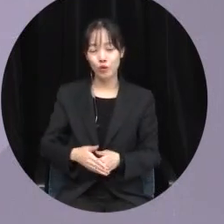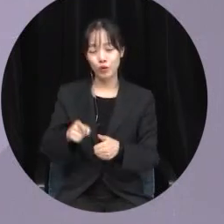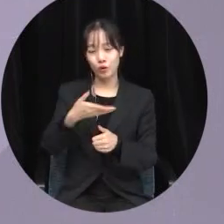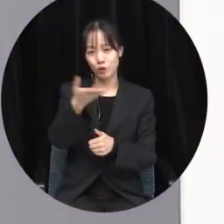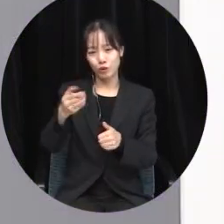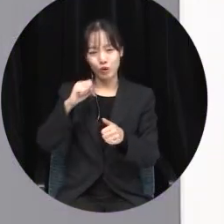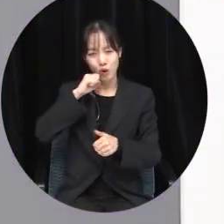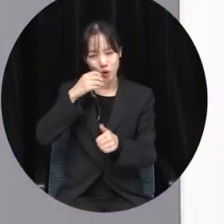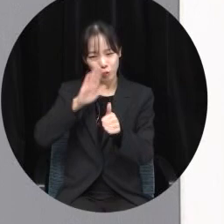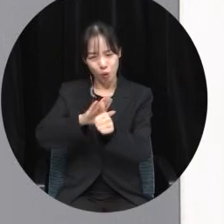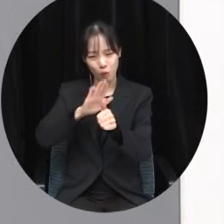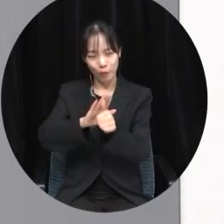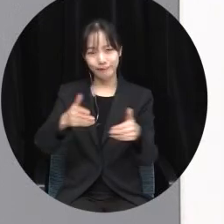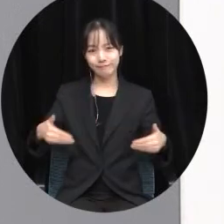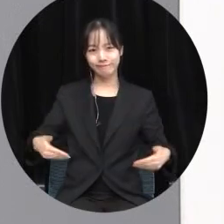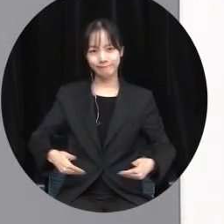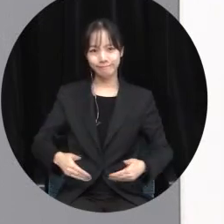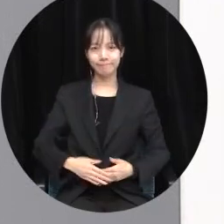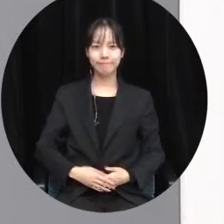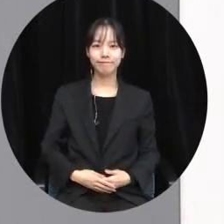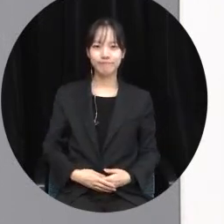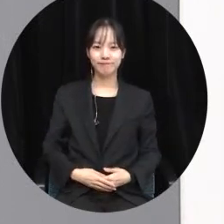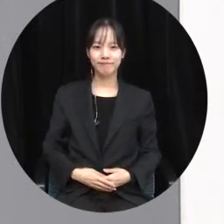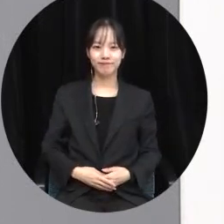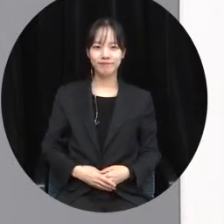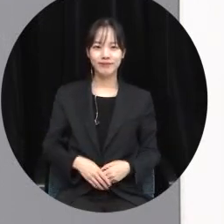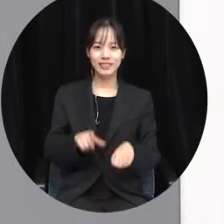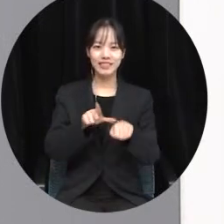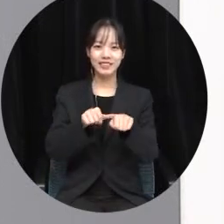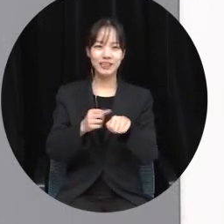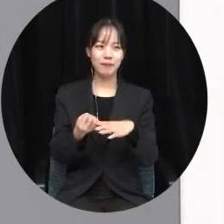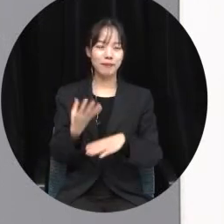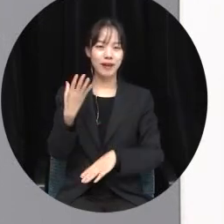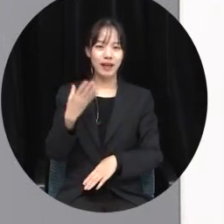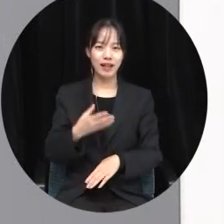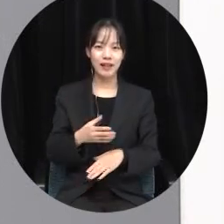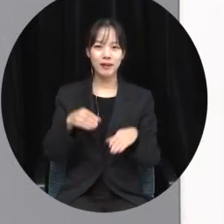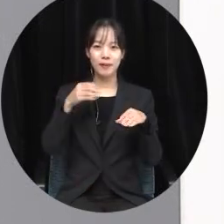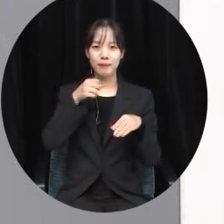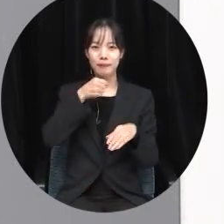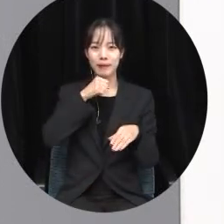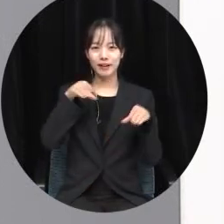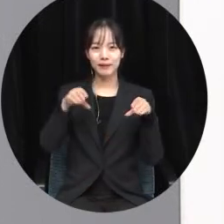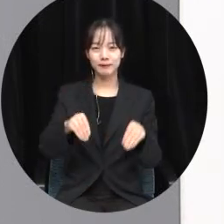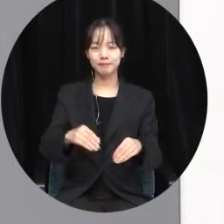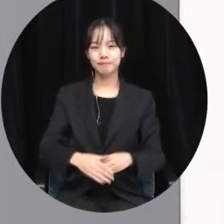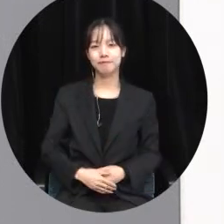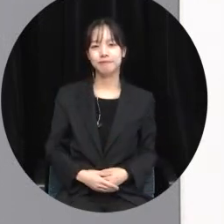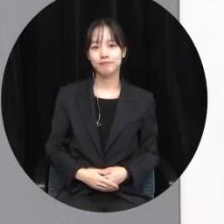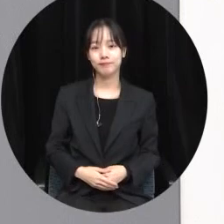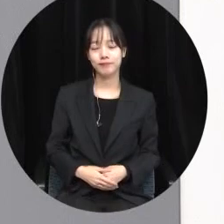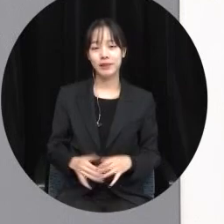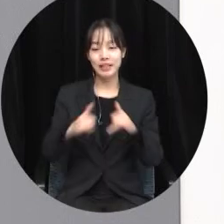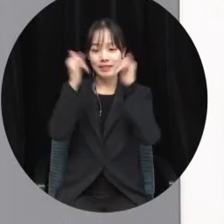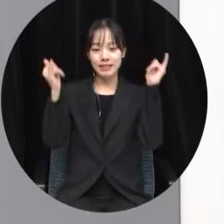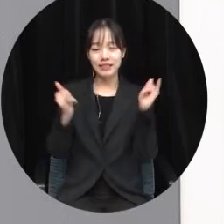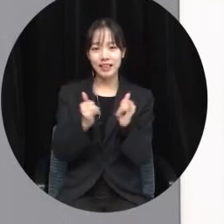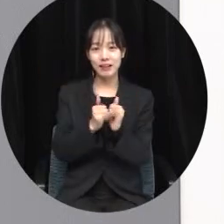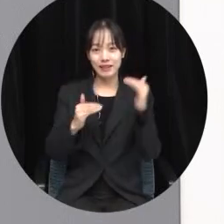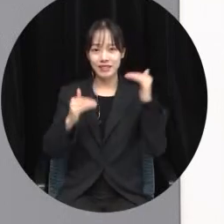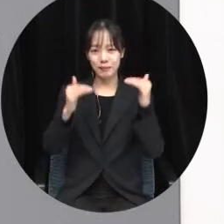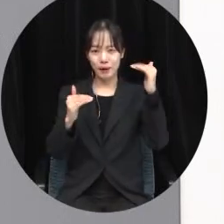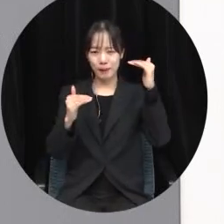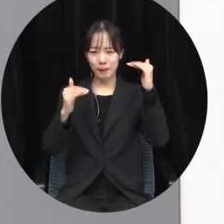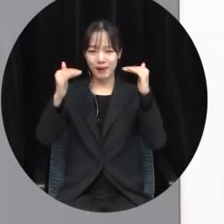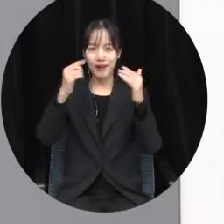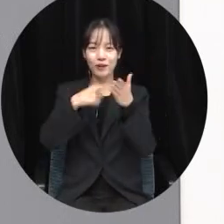어려움을... 네, 답변 시간이 지나서 마이크가 자동 꺼졌습니다. 사회 양극화 해소에 대한 두 후보의